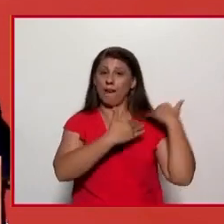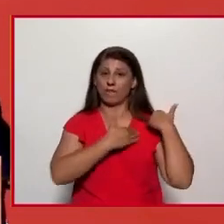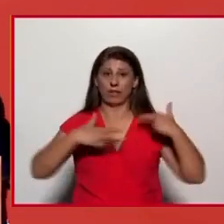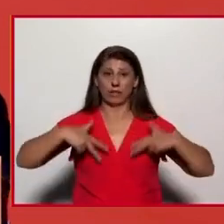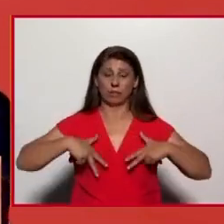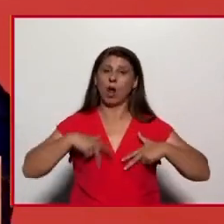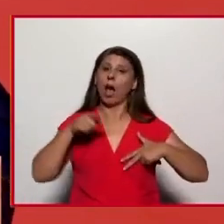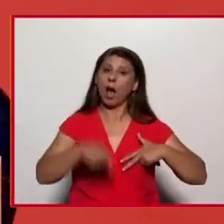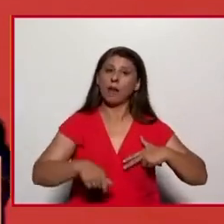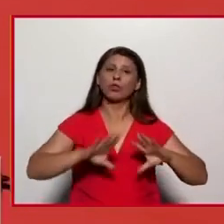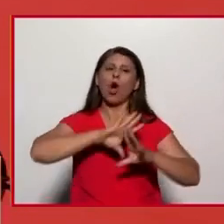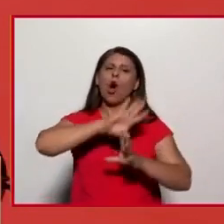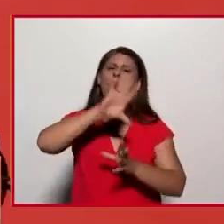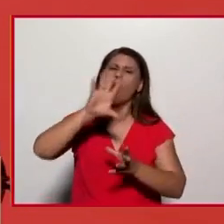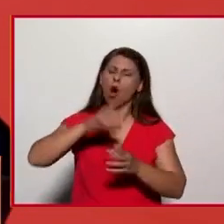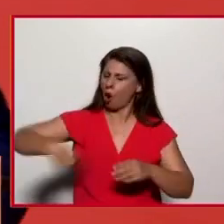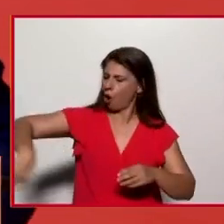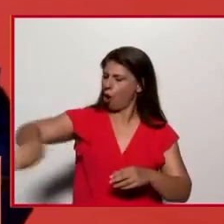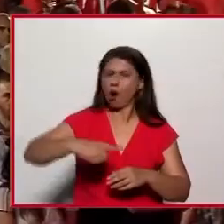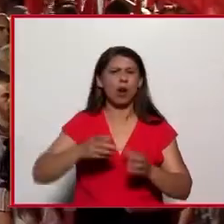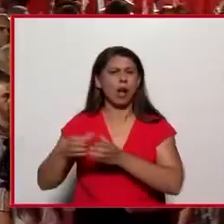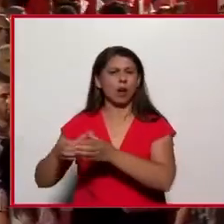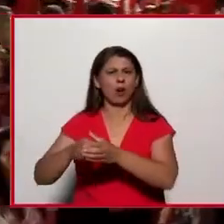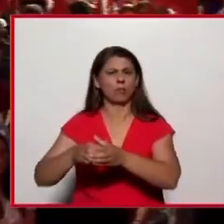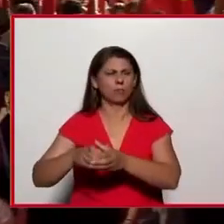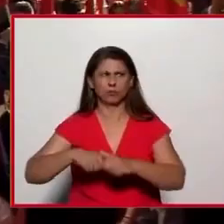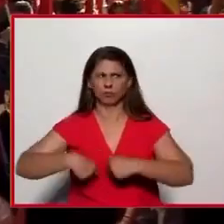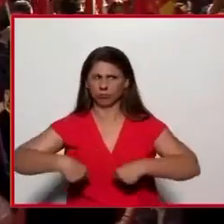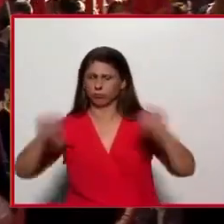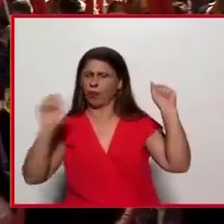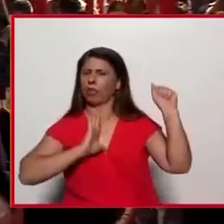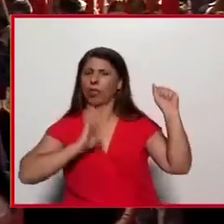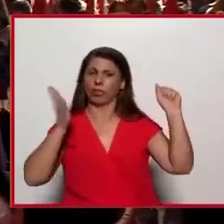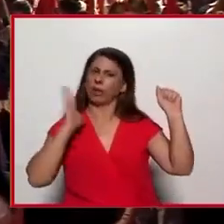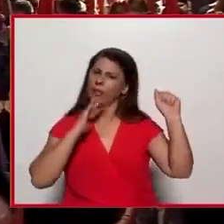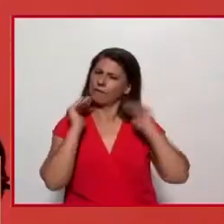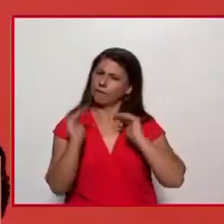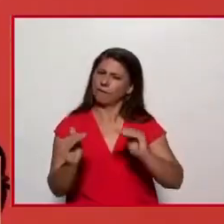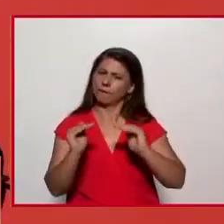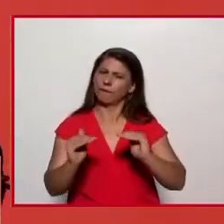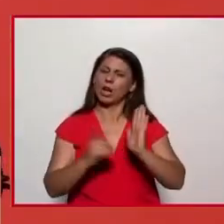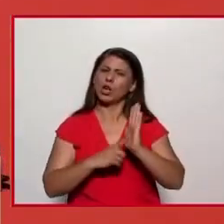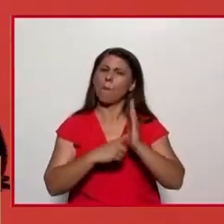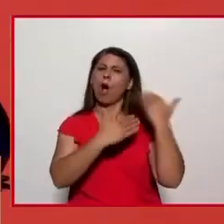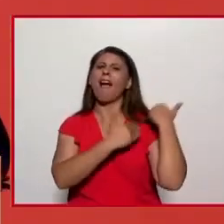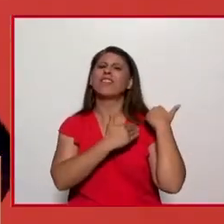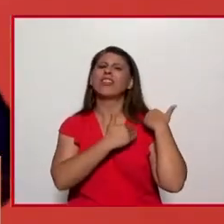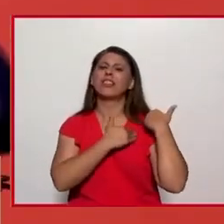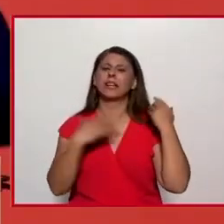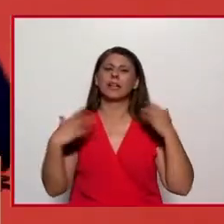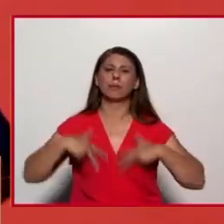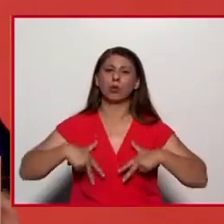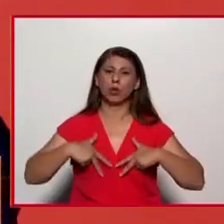πράγμα που όλα τα άλλα κόμματα απέρριψαν. Δεν θα επιτρέψουμε νέα Τέμπη. Το